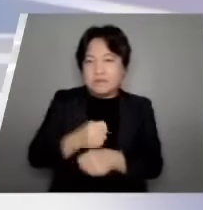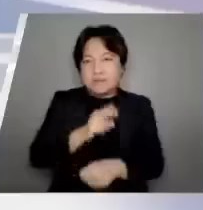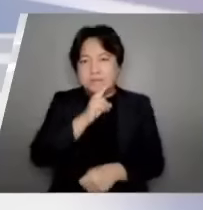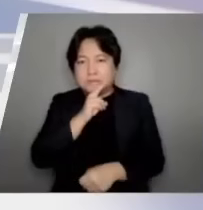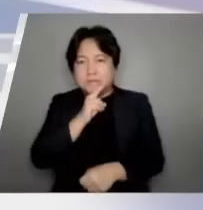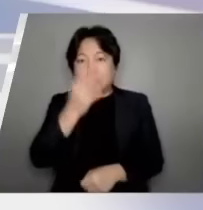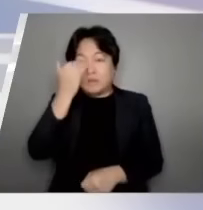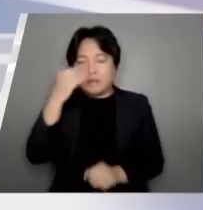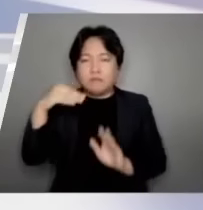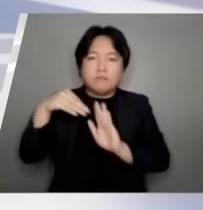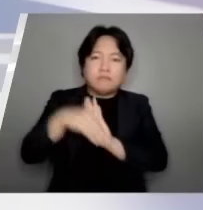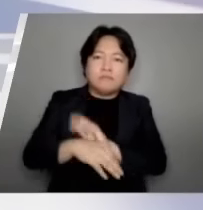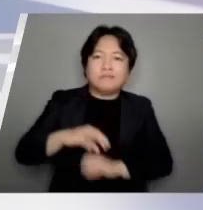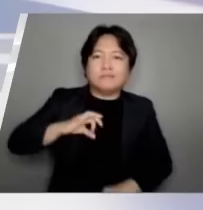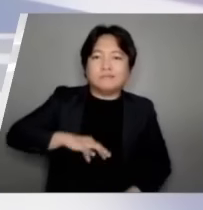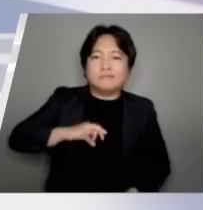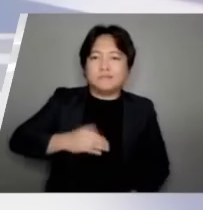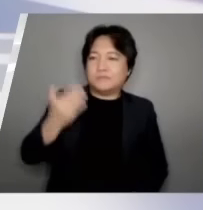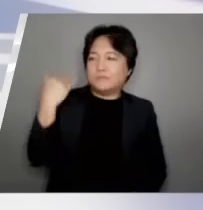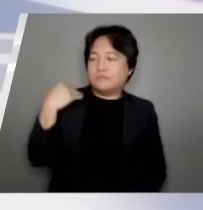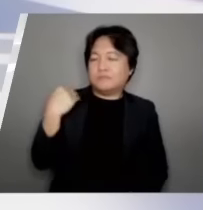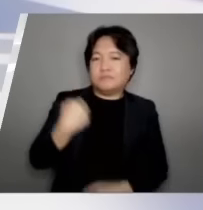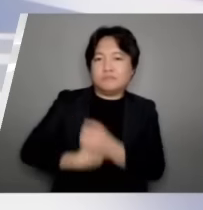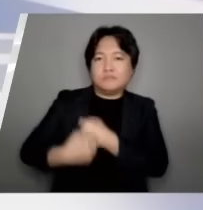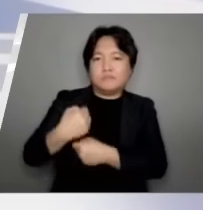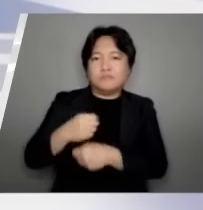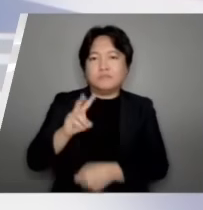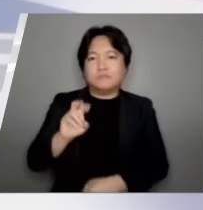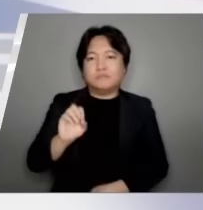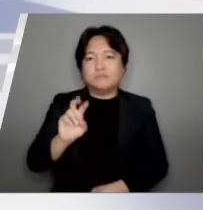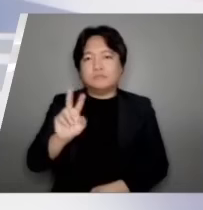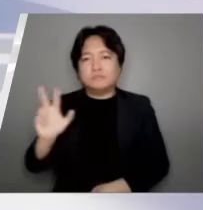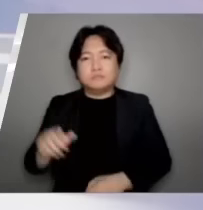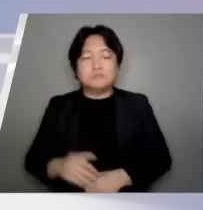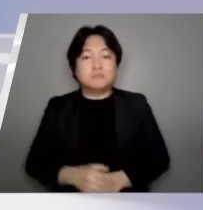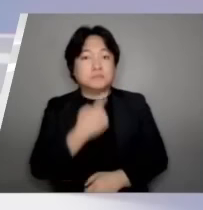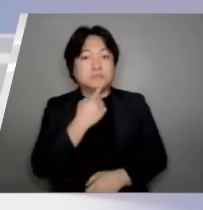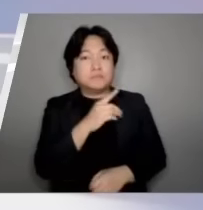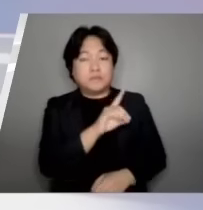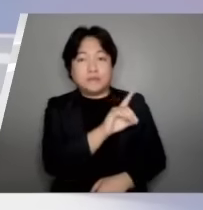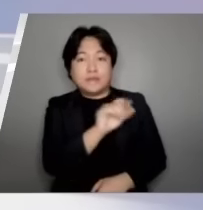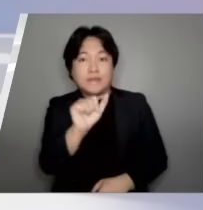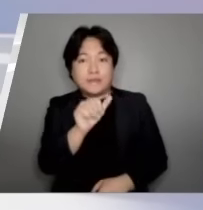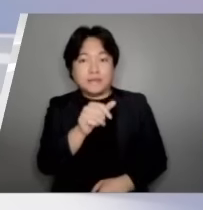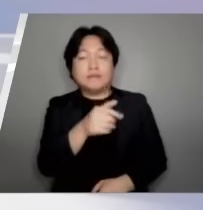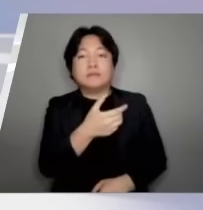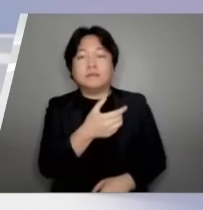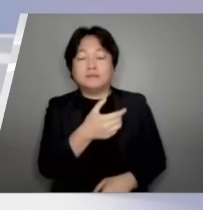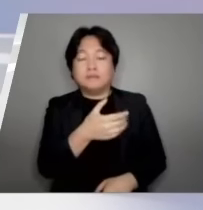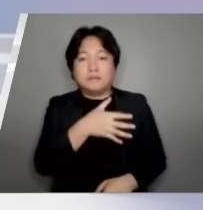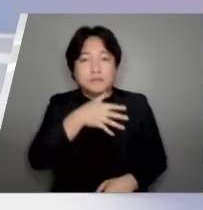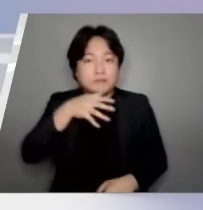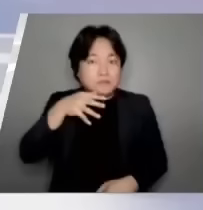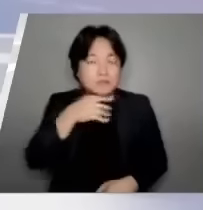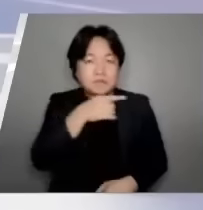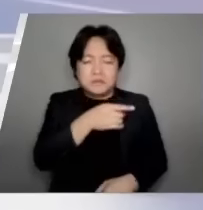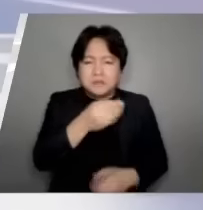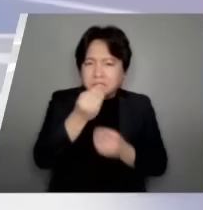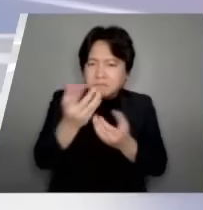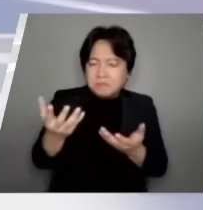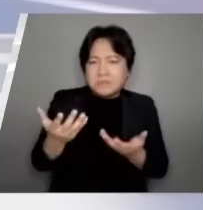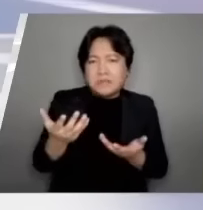2023. Sabi naman ni Yusek Deogracias Savellano ng Department of Agriculture, tinitignan ngayon ng DA ang mga alternatibong